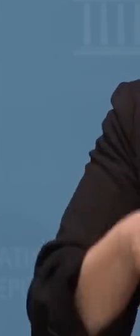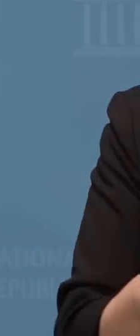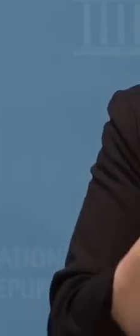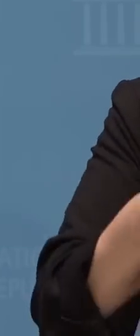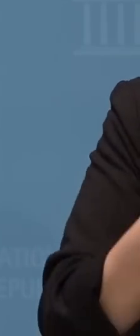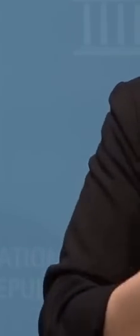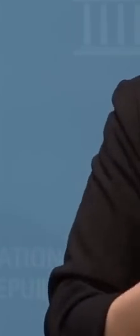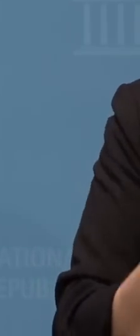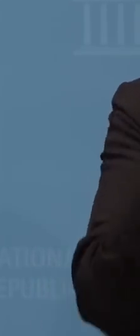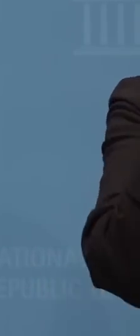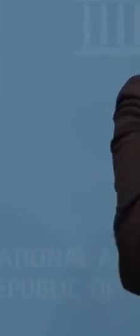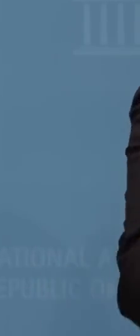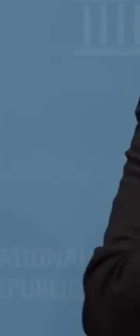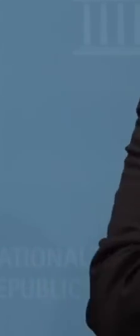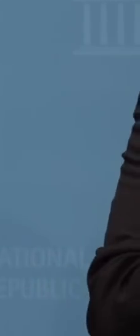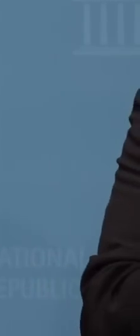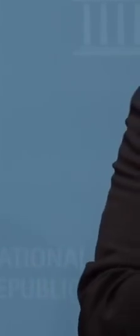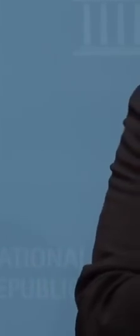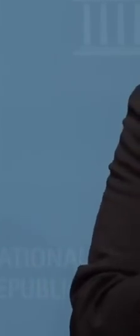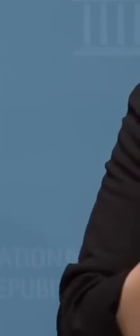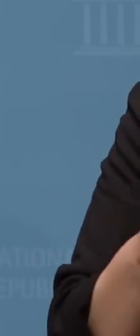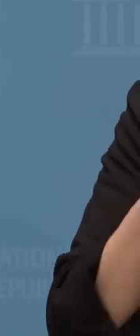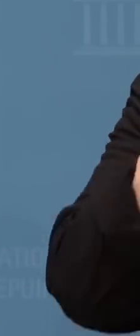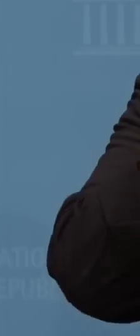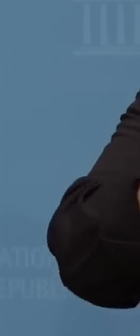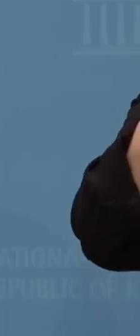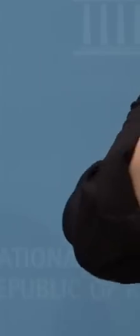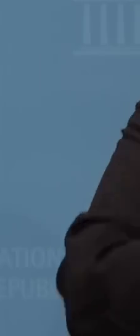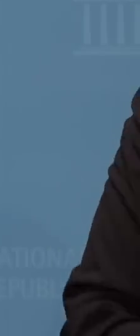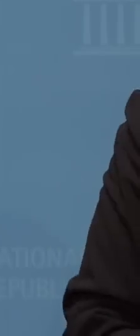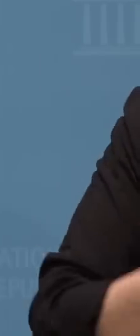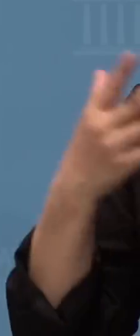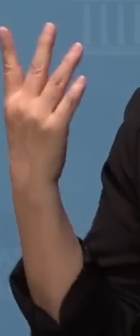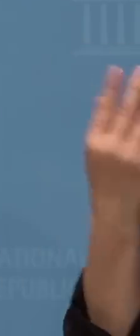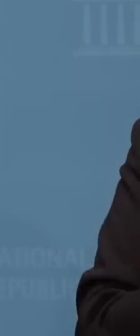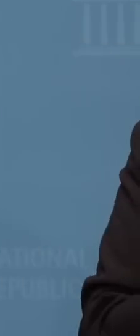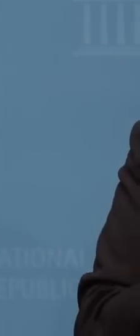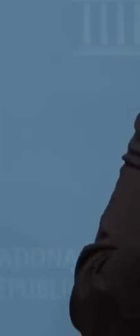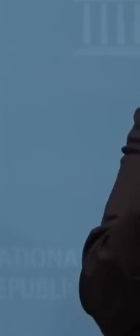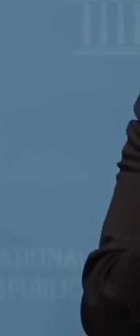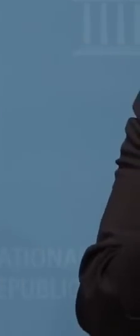전제하는 극한의 남북 대결주의 노선만이 진행되고 있습니다.